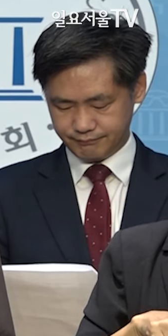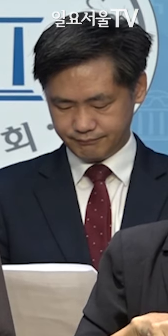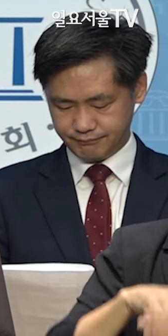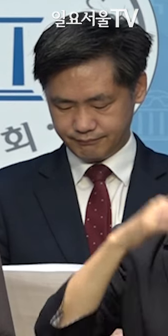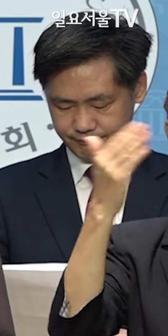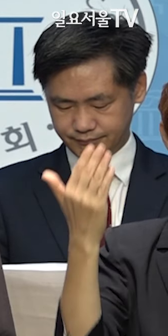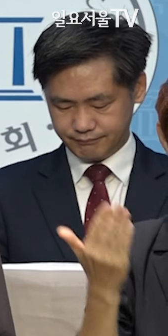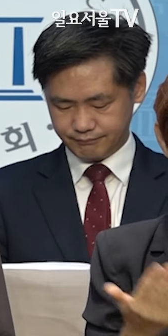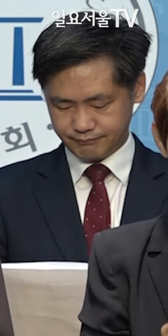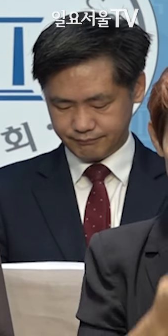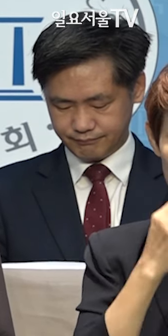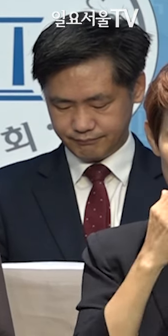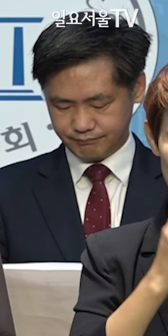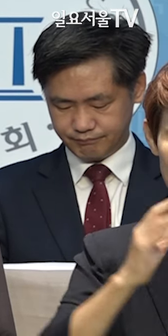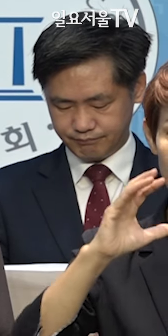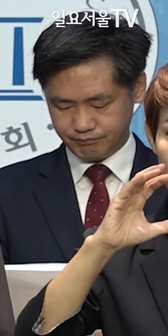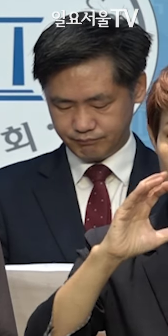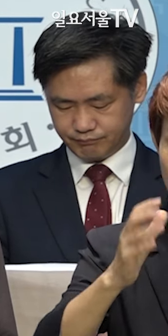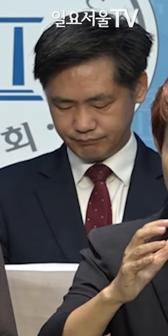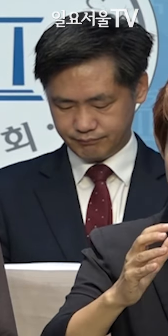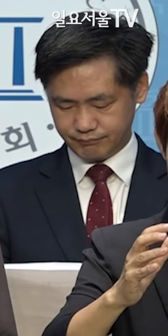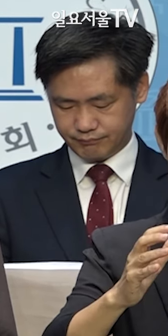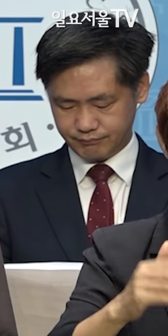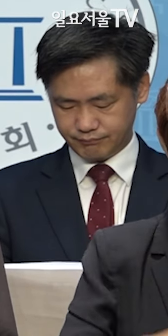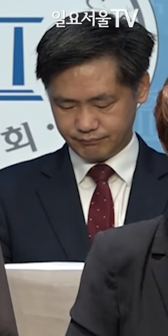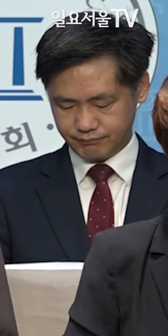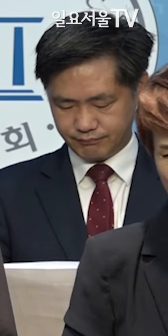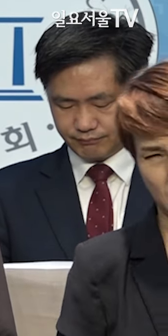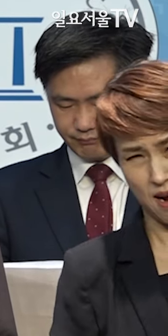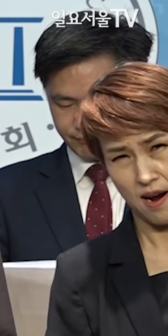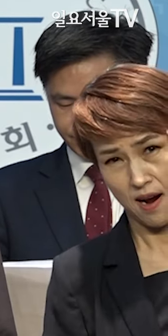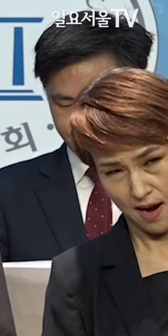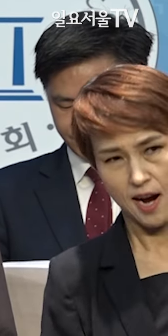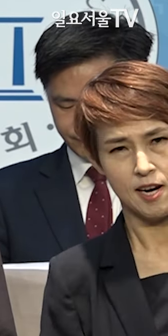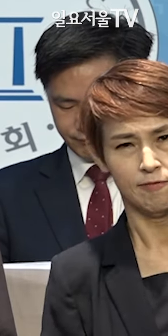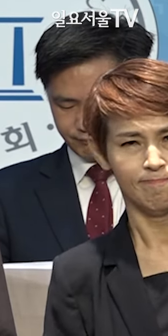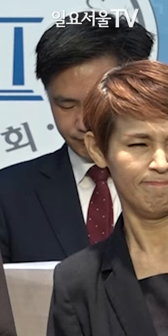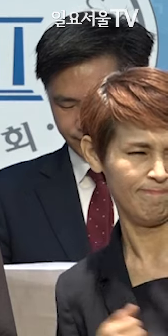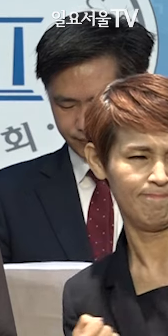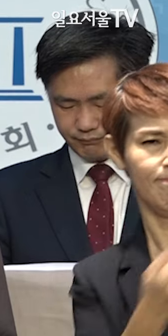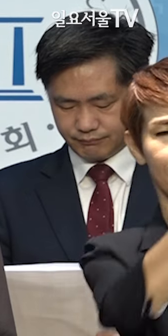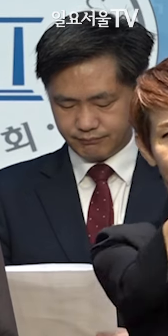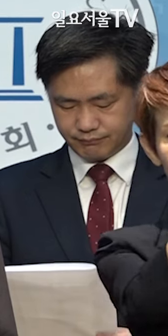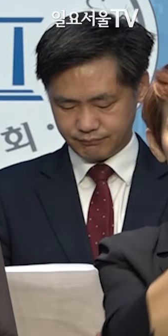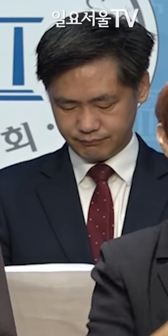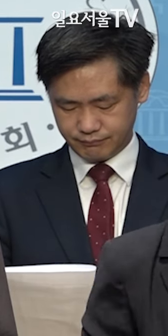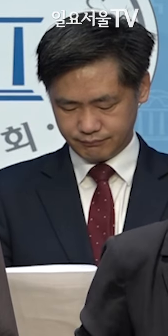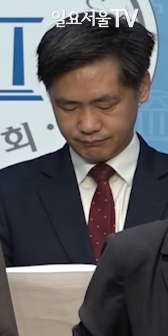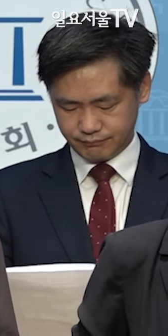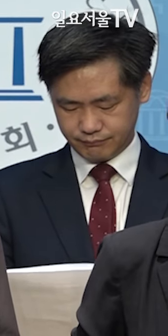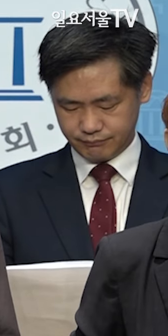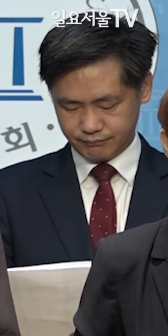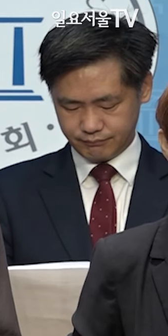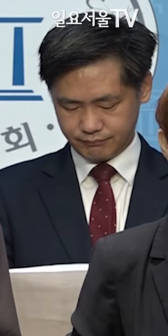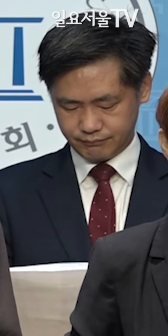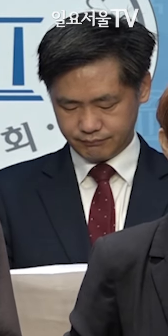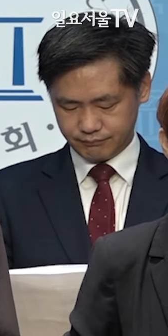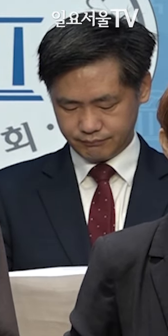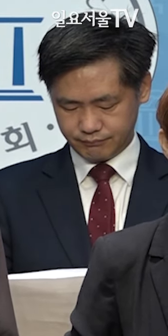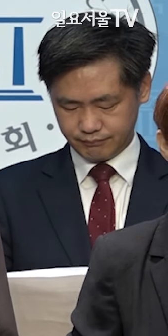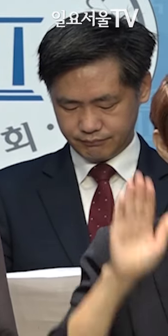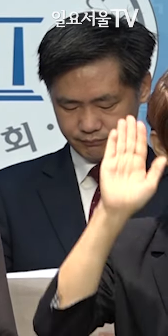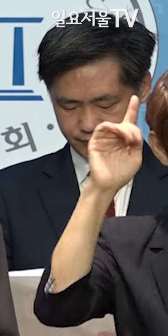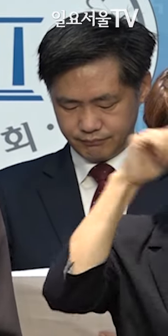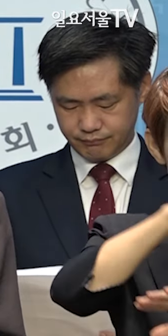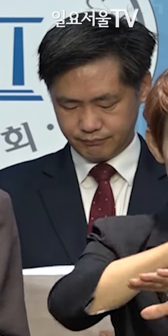든 민주공화국 파의 동에 끝까지 맞서싸운다 앞으로의